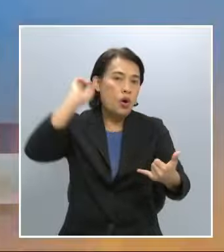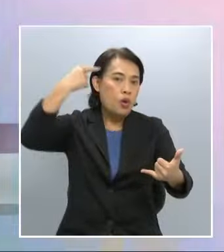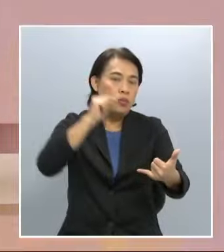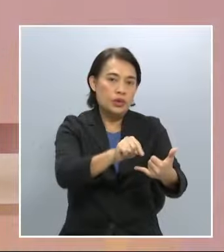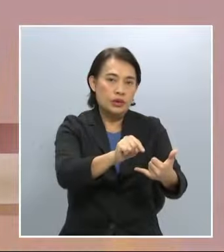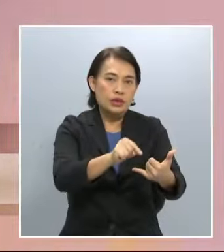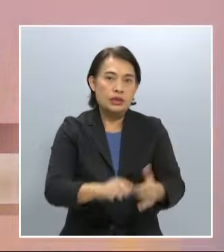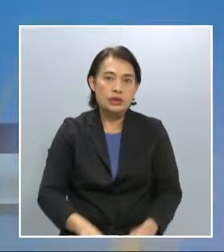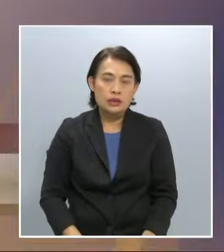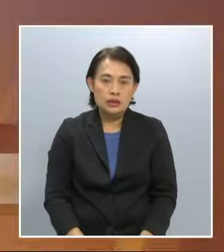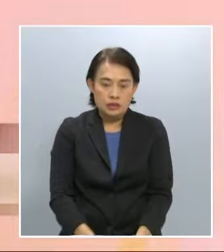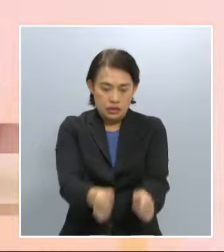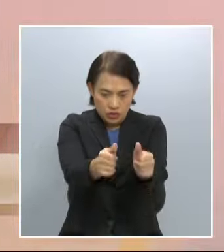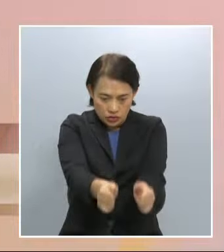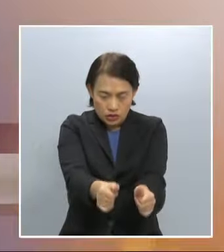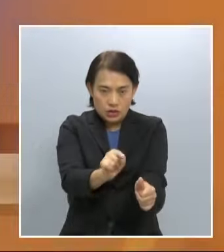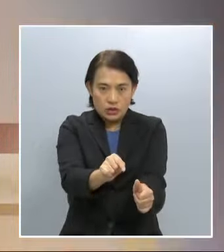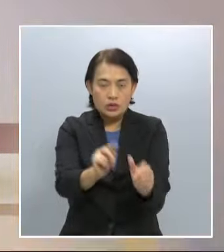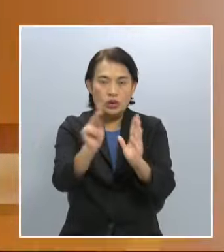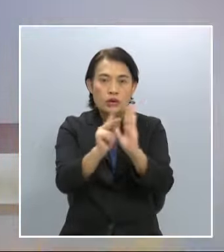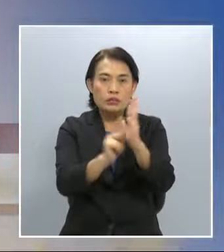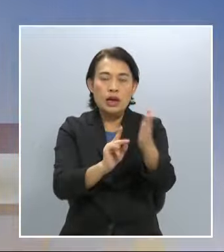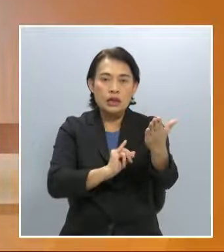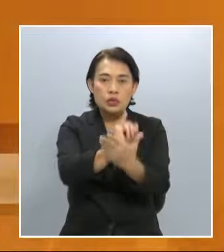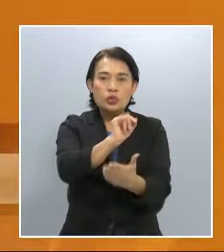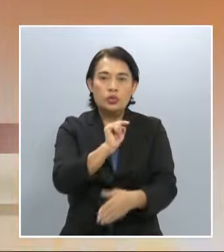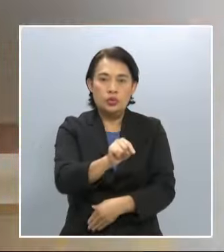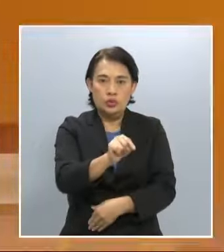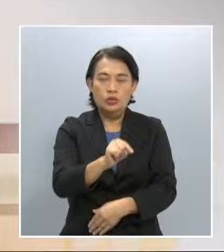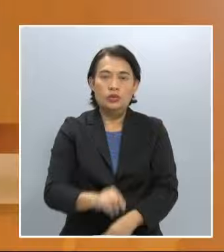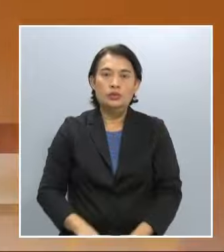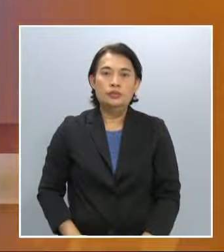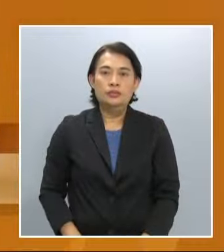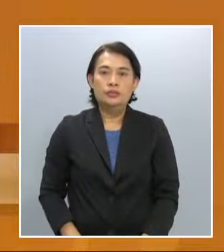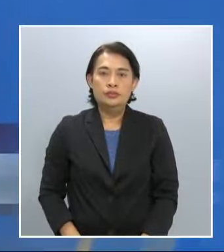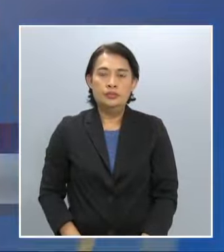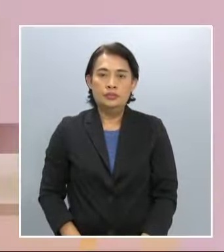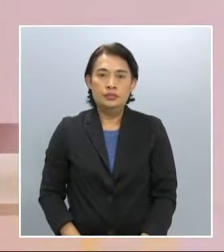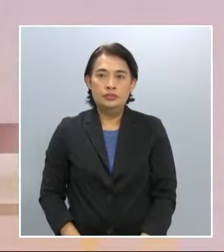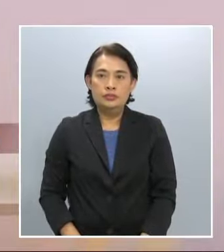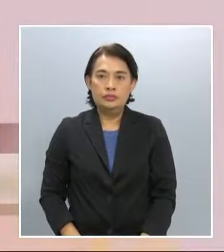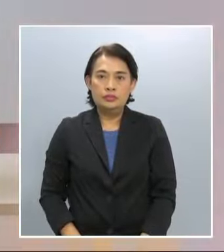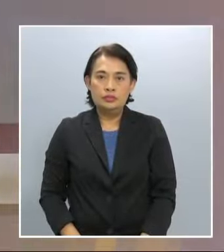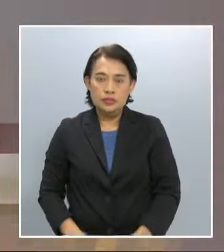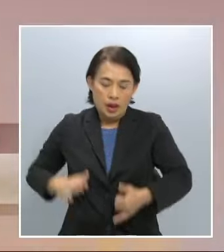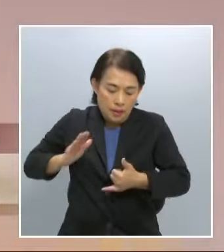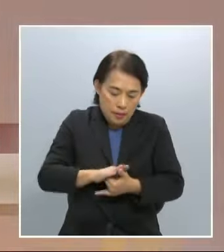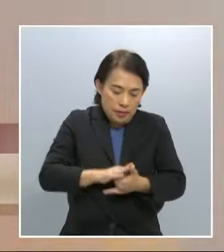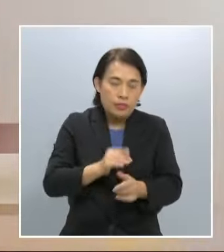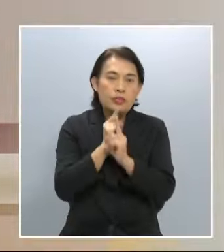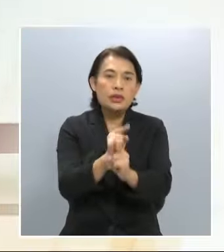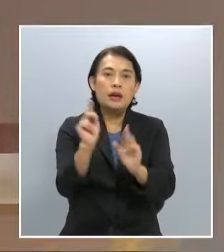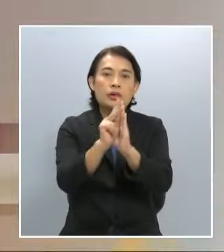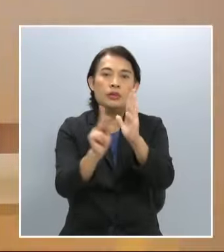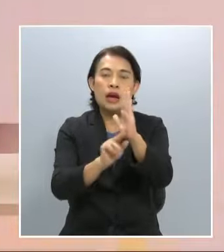แล้วจดทะเบียนสมรสถูกต้องตามกฎหมายด้วย ท่านผู้ชมคือไปกระทืบสามีตามกฎหมายของเขา